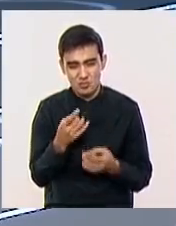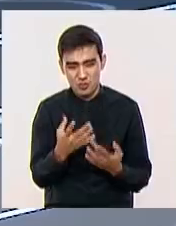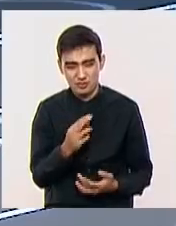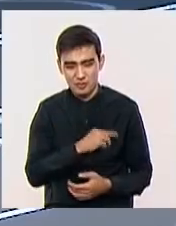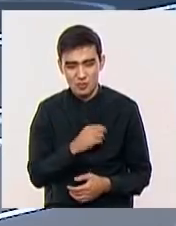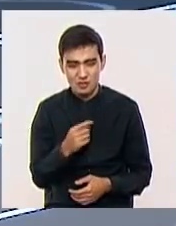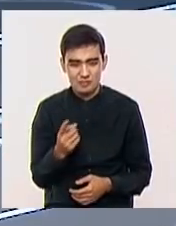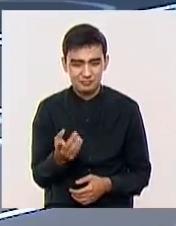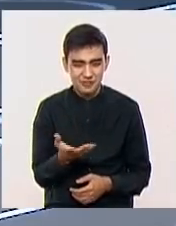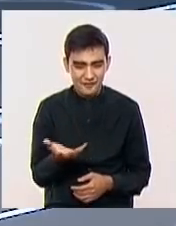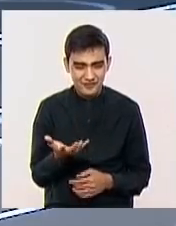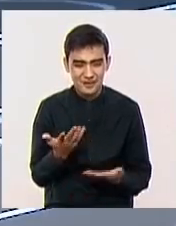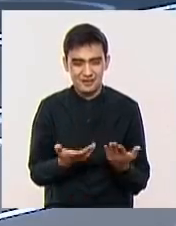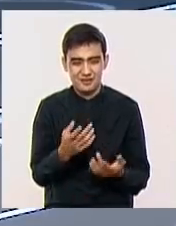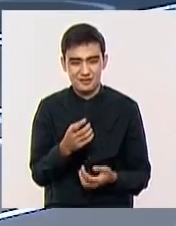администраторы, разнорабочие.